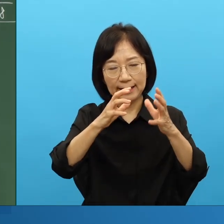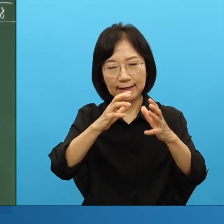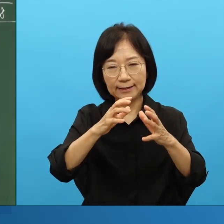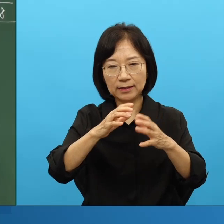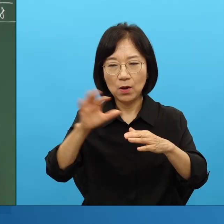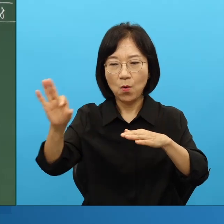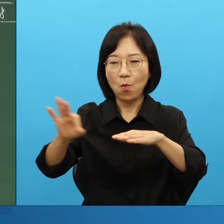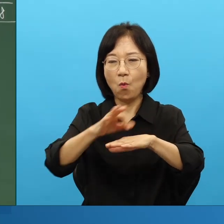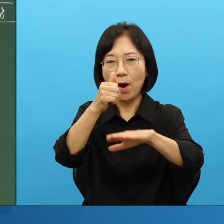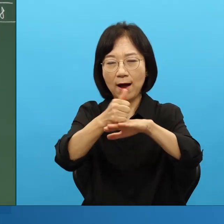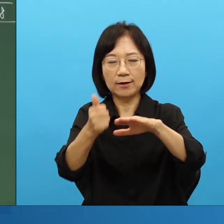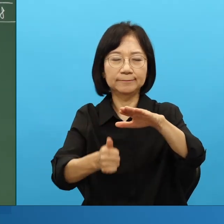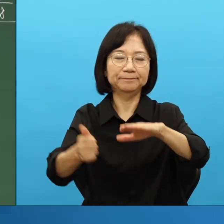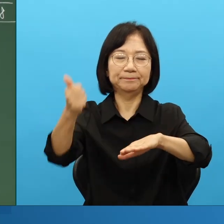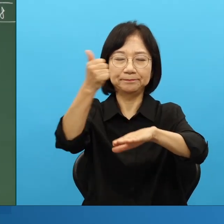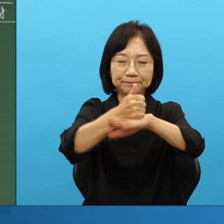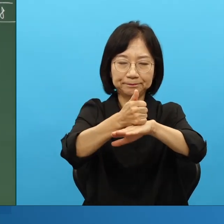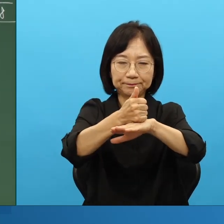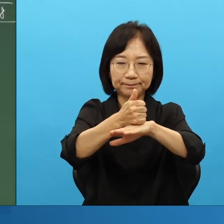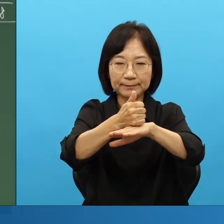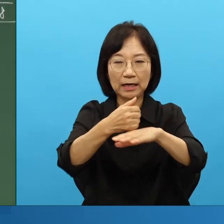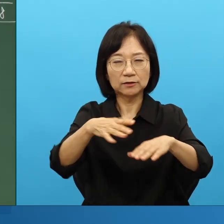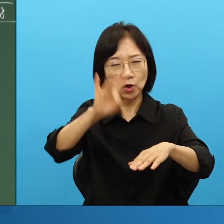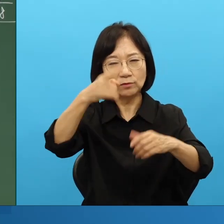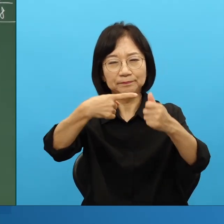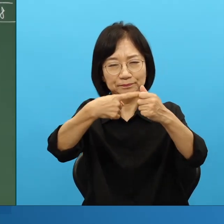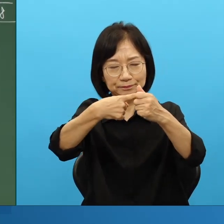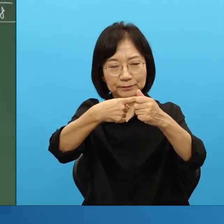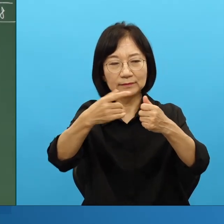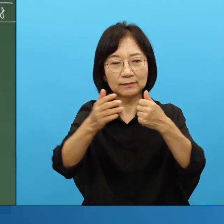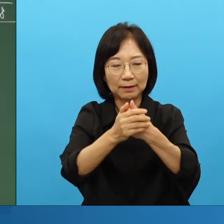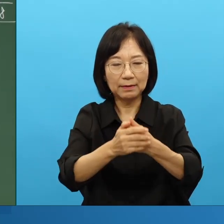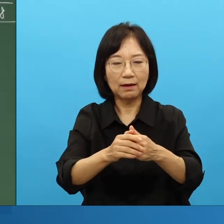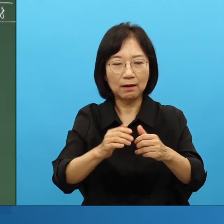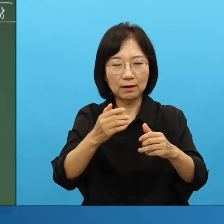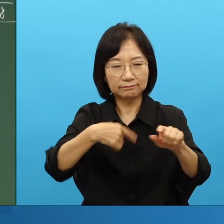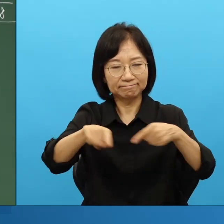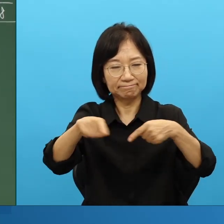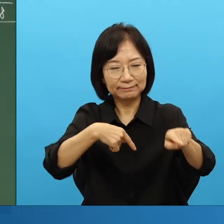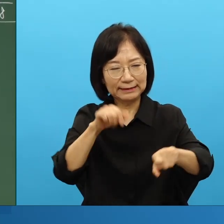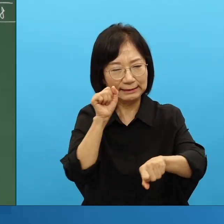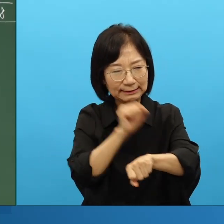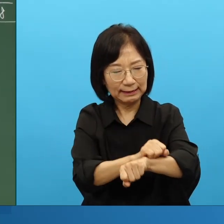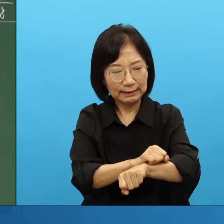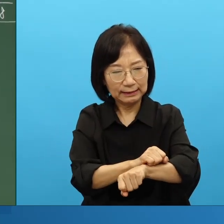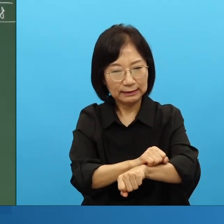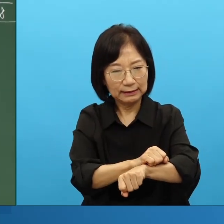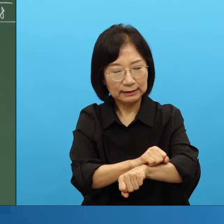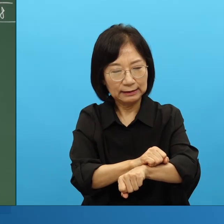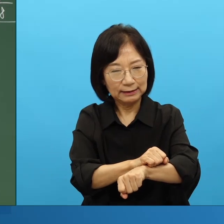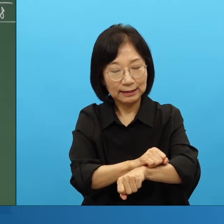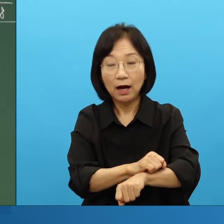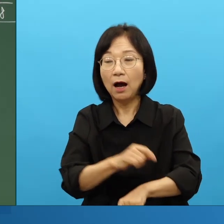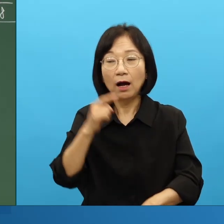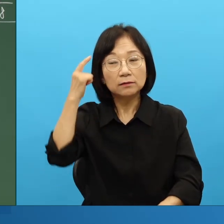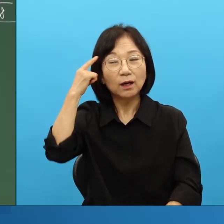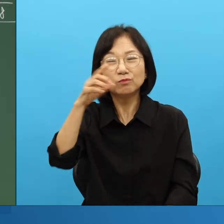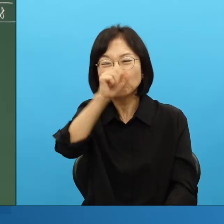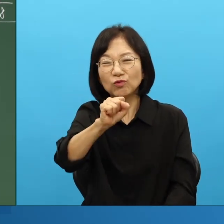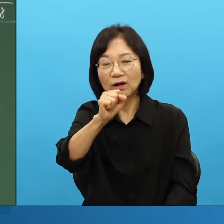세워야 되겠다 이 근심 안 하고 어떻게 하면은 내가 이 왕자리 오래오래 있겠냐?